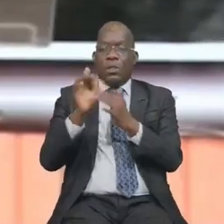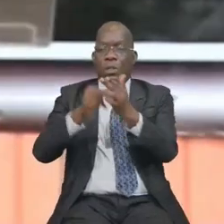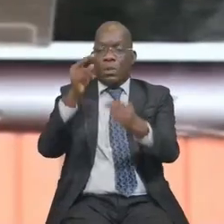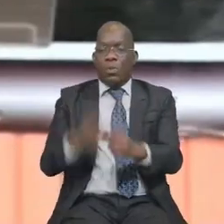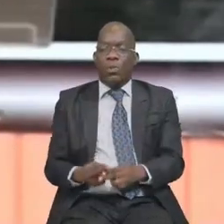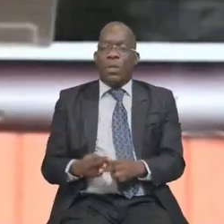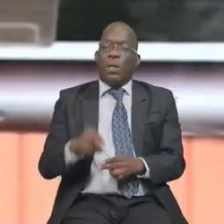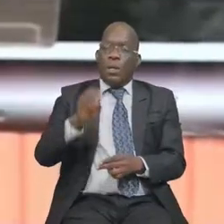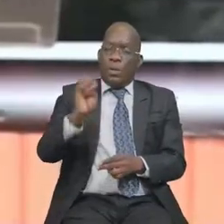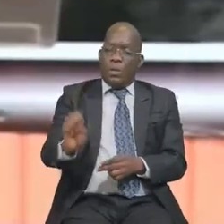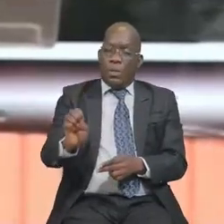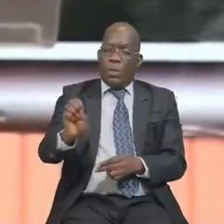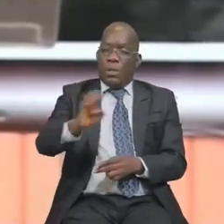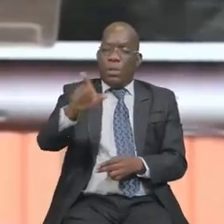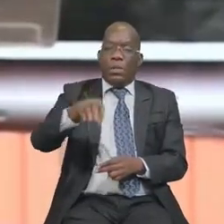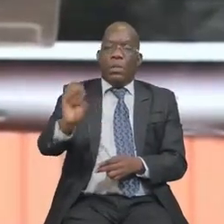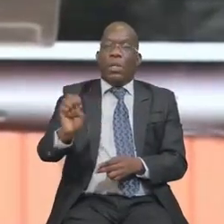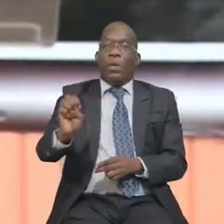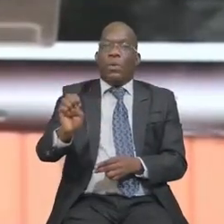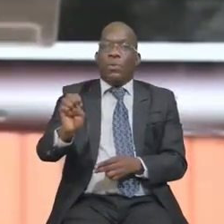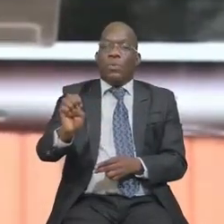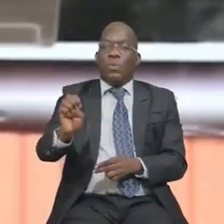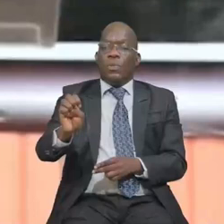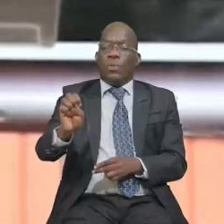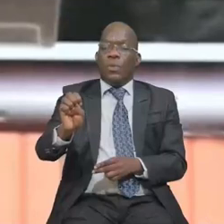Ézéchiel, au chapitre 36,